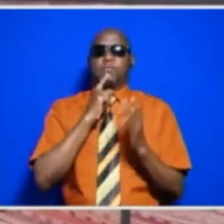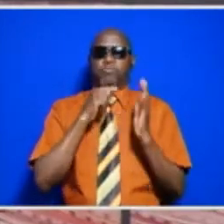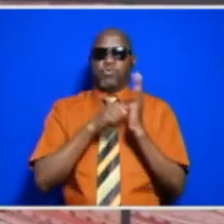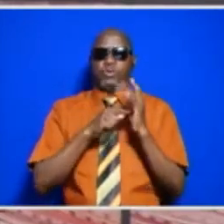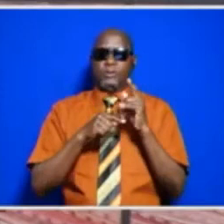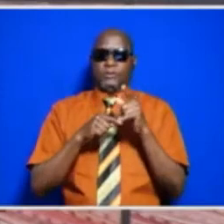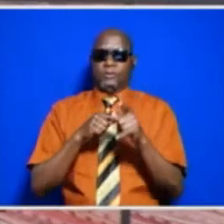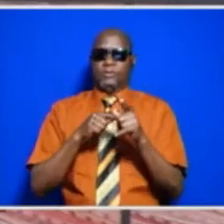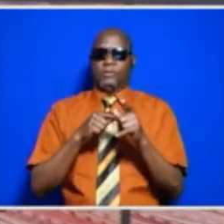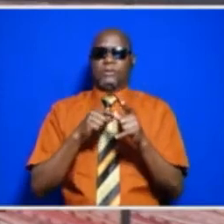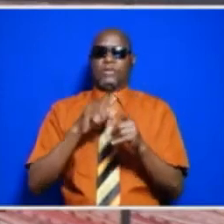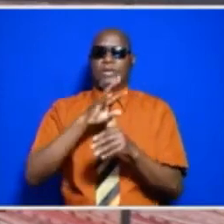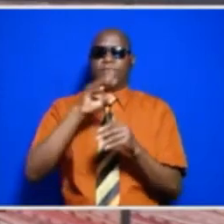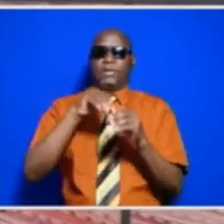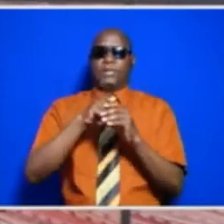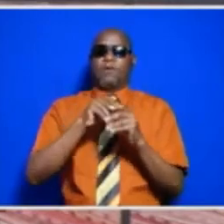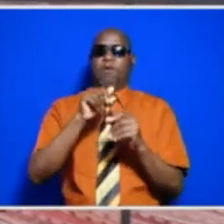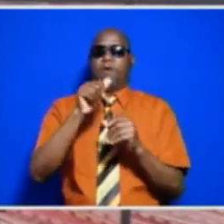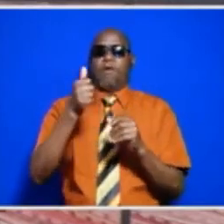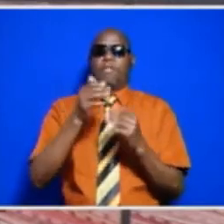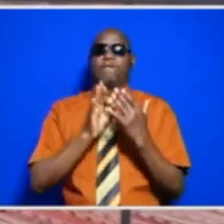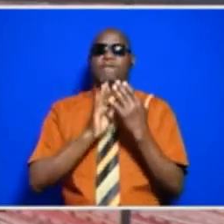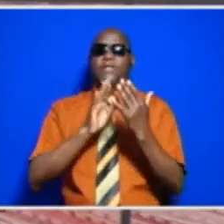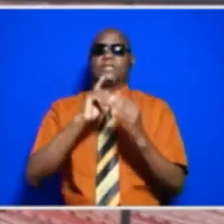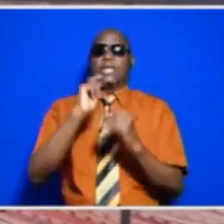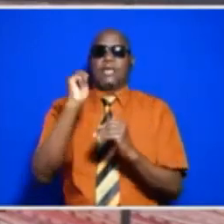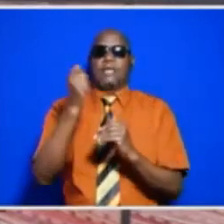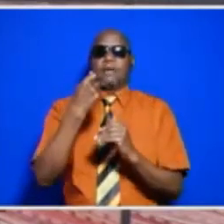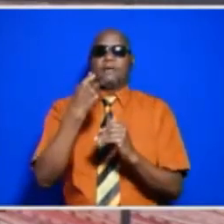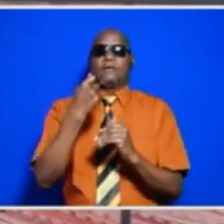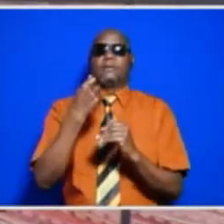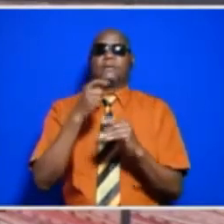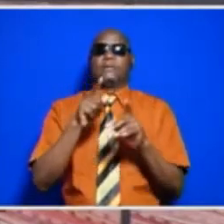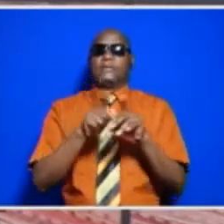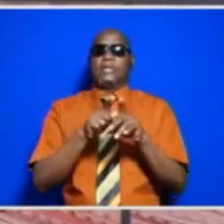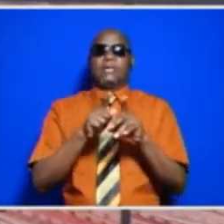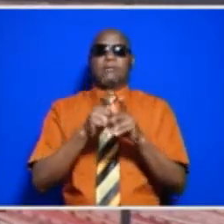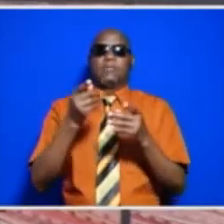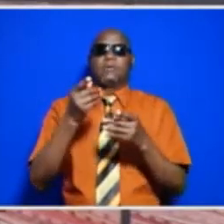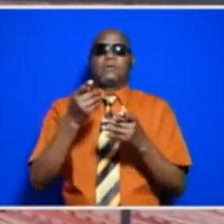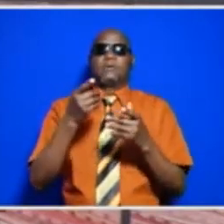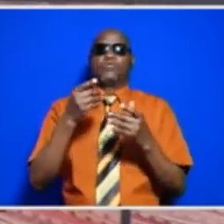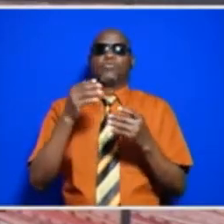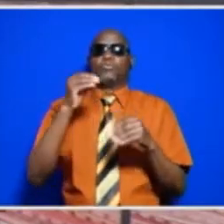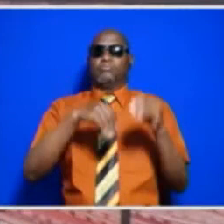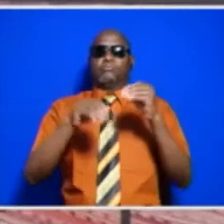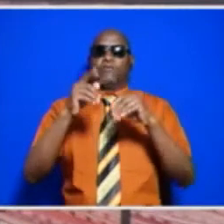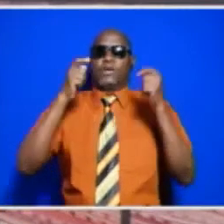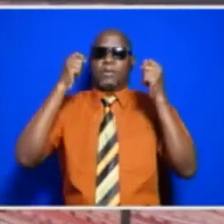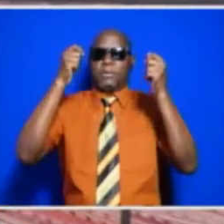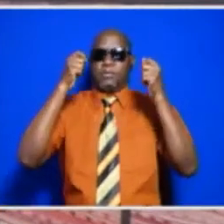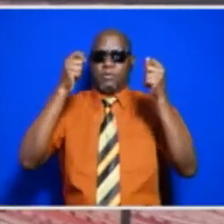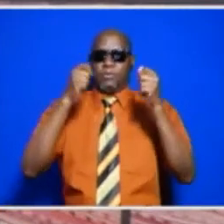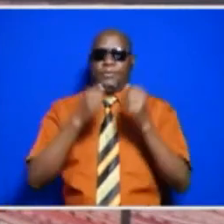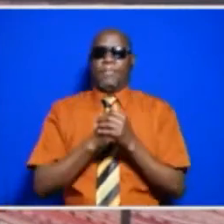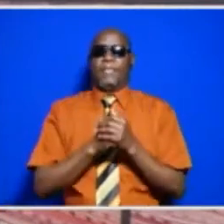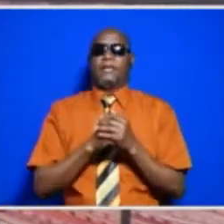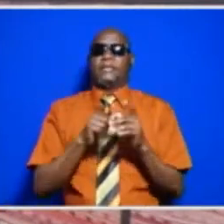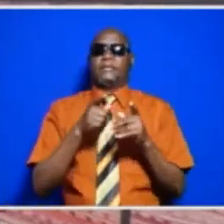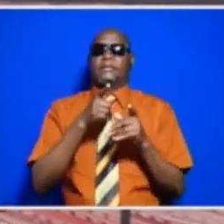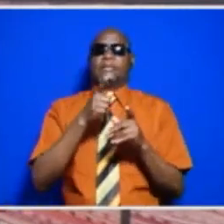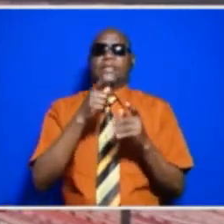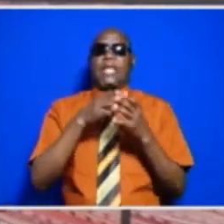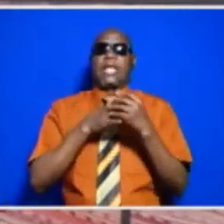miongoni mwa maswala yanayowakumba wa Kenya na hata kuchangia kuwepo kwa maandamano. Viongozi hao vile vile